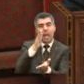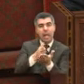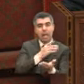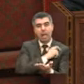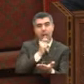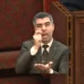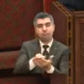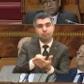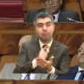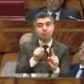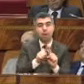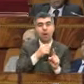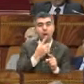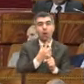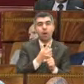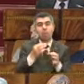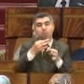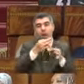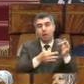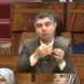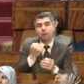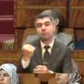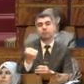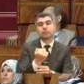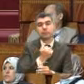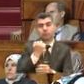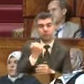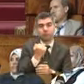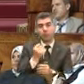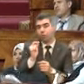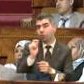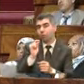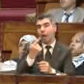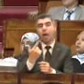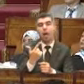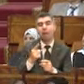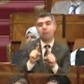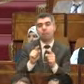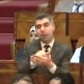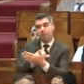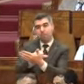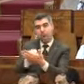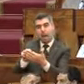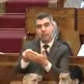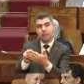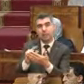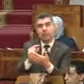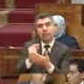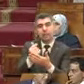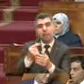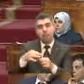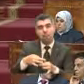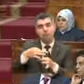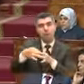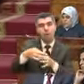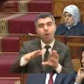لاجراء الخبره، وكذا تحديد قيمة العقار والذي غالبا ما يكون هزيلا بالمقارنة مع الثمن الحقيقي للعقار.